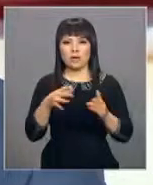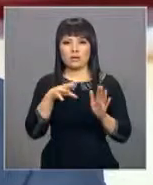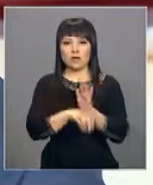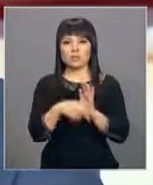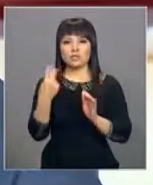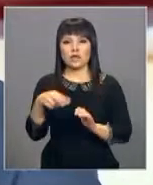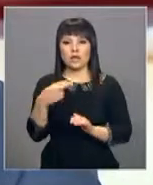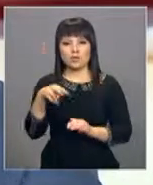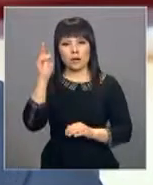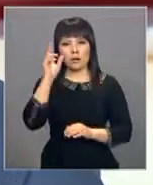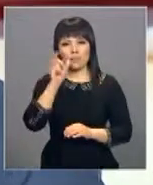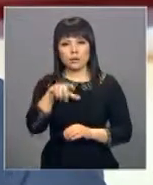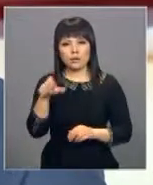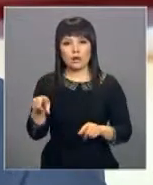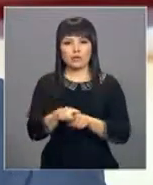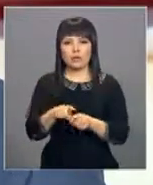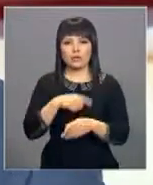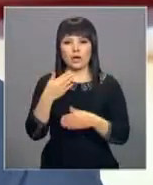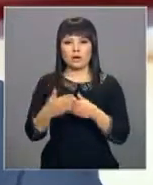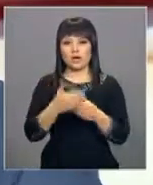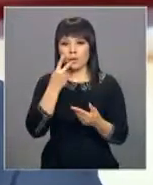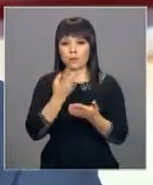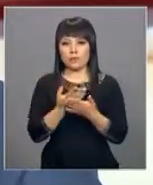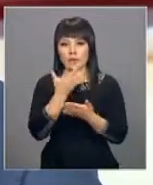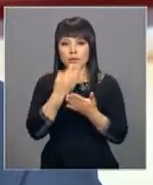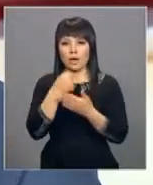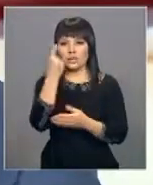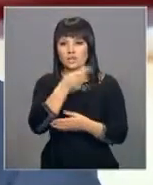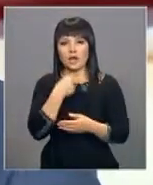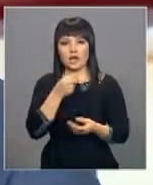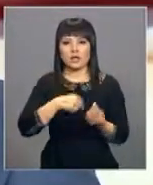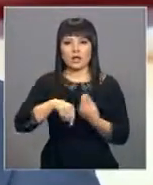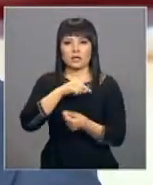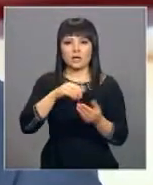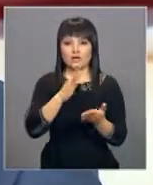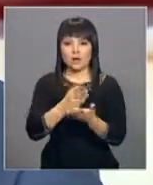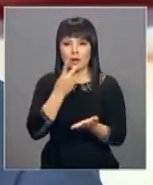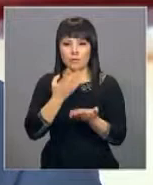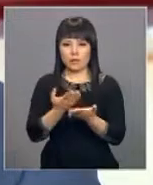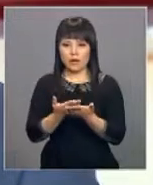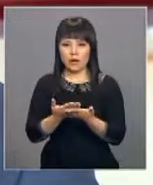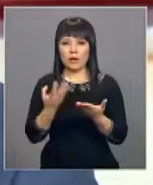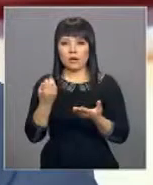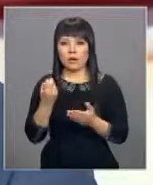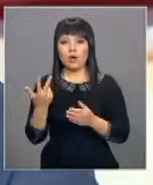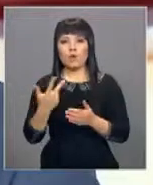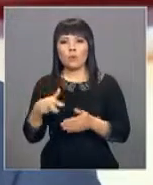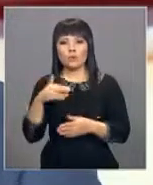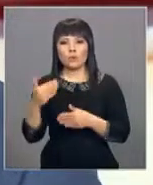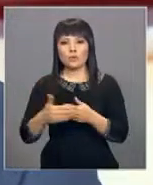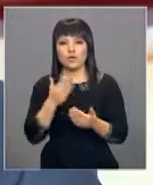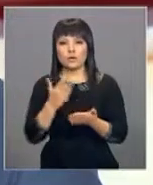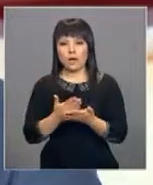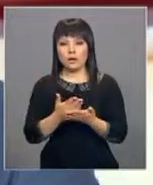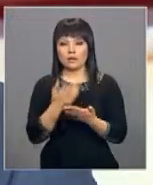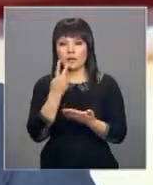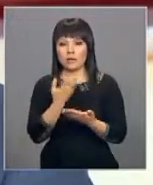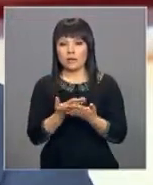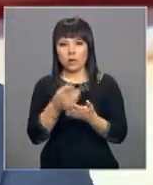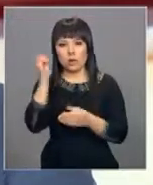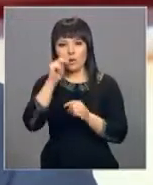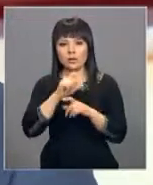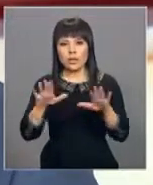20 бала, 20-ға жуық бала өзінің жеке шаруасын бастап отыр. Тағы да 30-ға жуығы өзінің осы